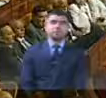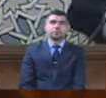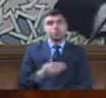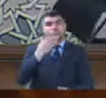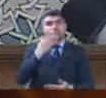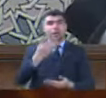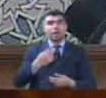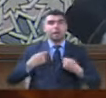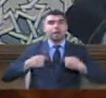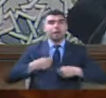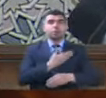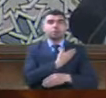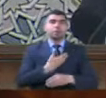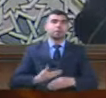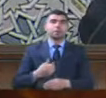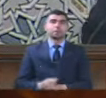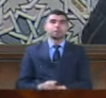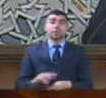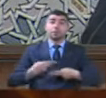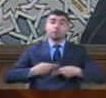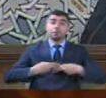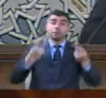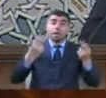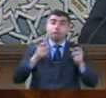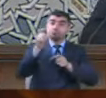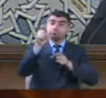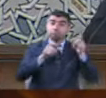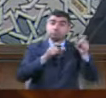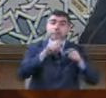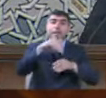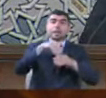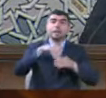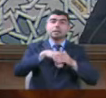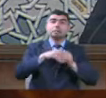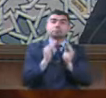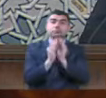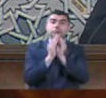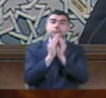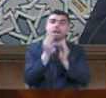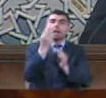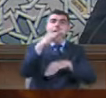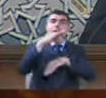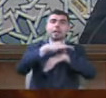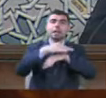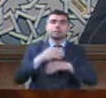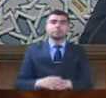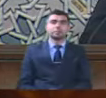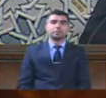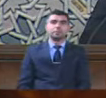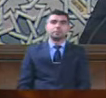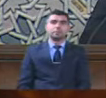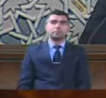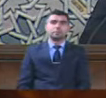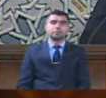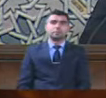شكرا سيد رئيس الحكومة. أفتح باب تعقيبات فريق العدالة والتنمية في حدود 3 دقائق.